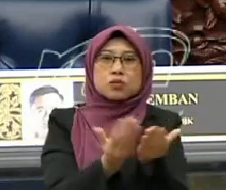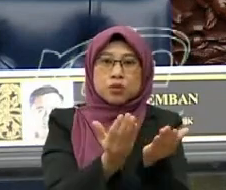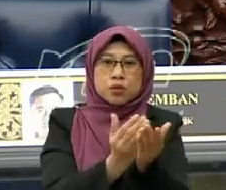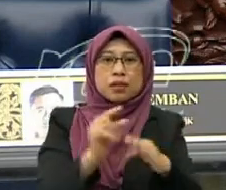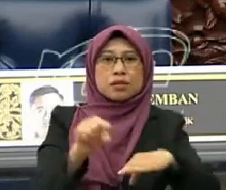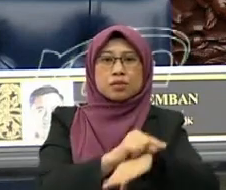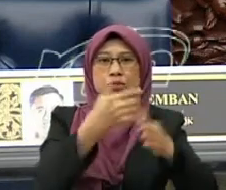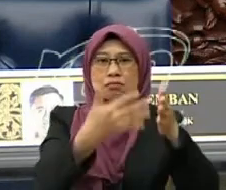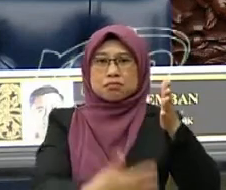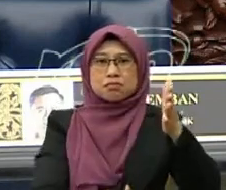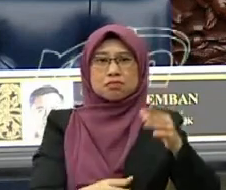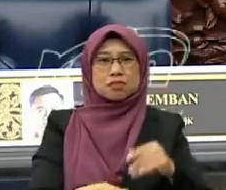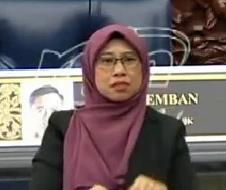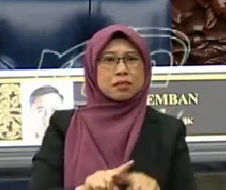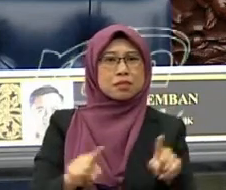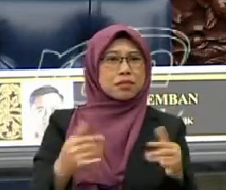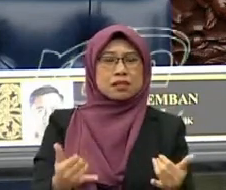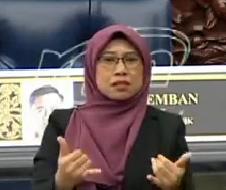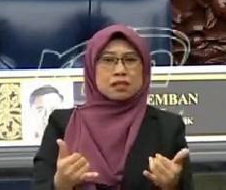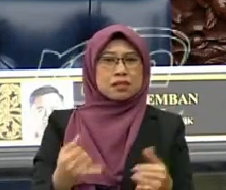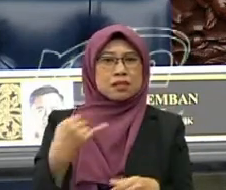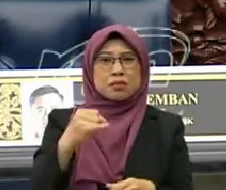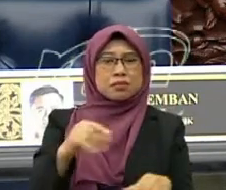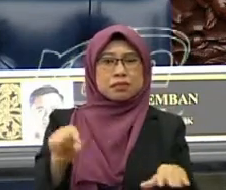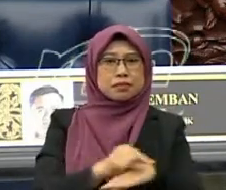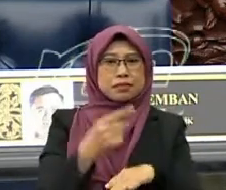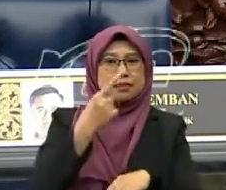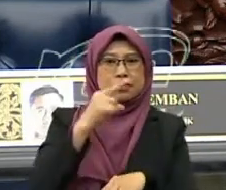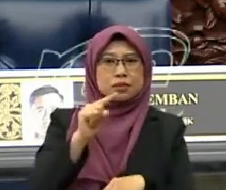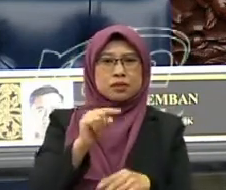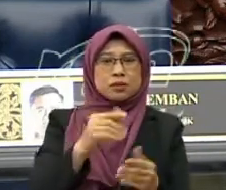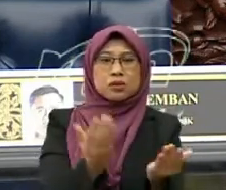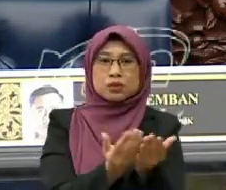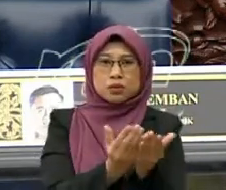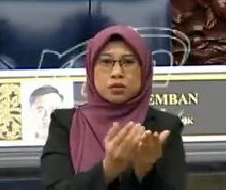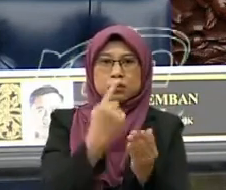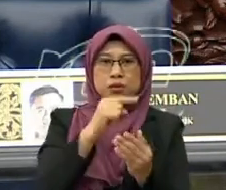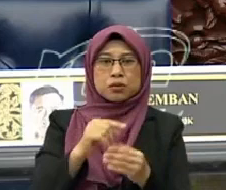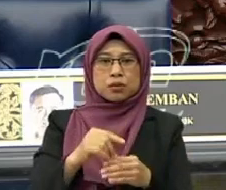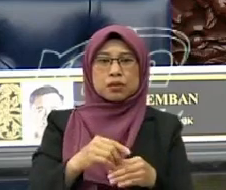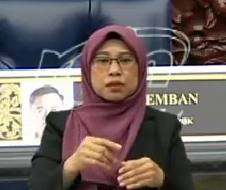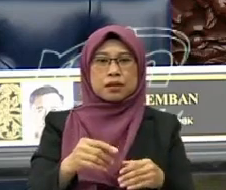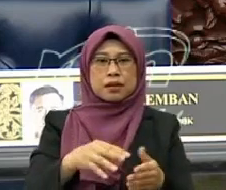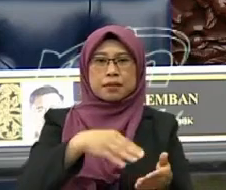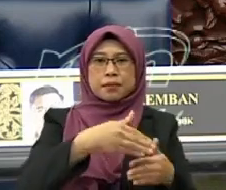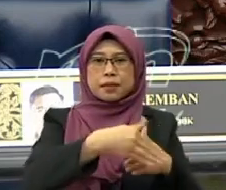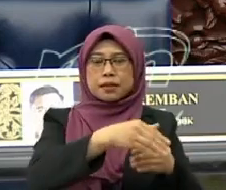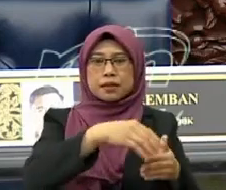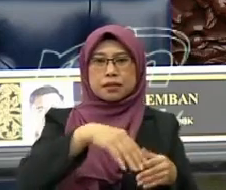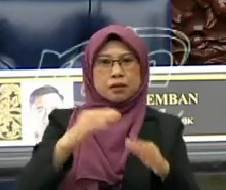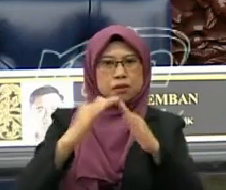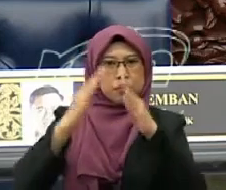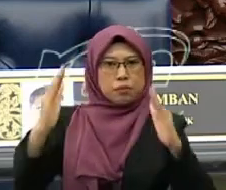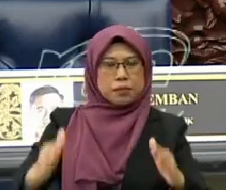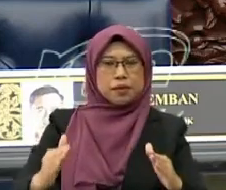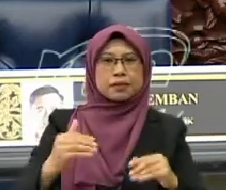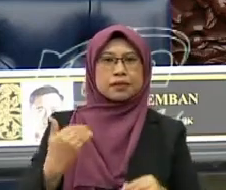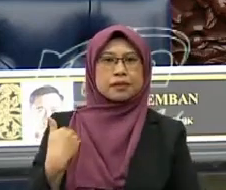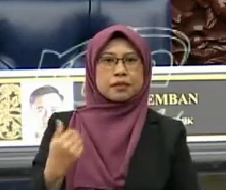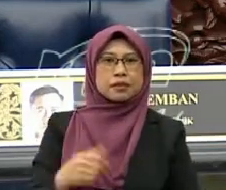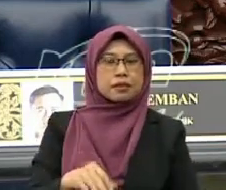digunakan hari ini tak digunakan pejabat sekolah untuk perapatkan rumah-rumah yang ada ya saya kena sediakan tempat